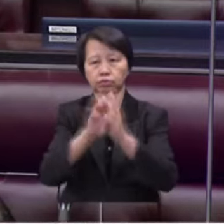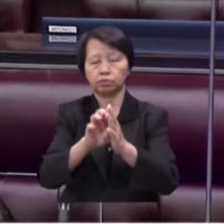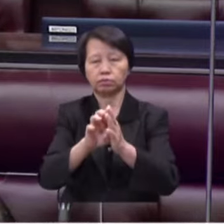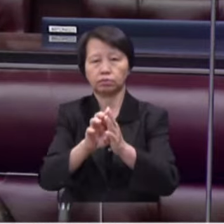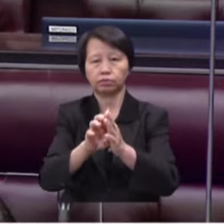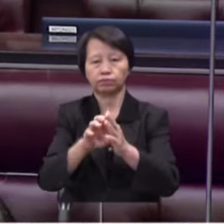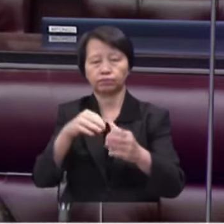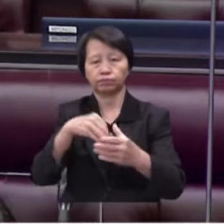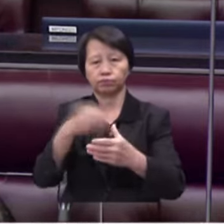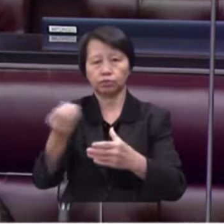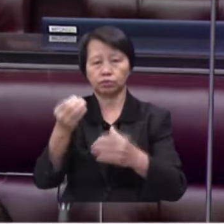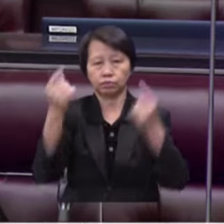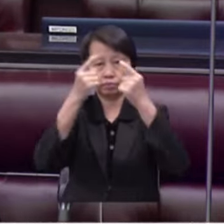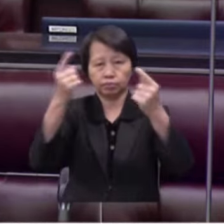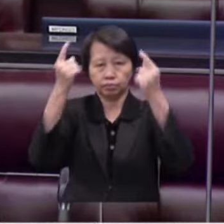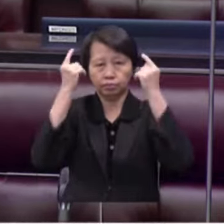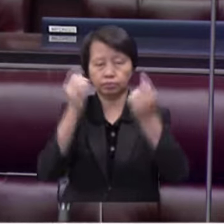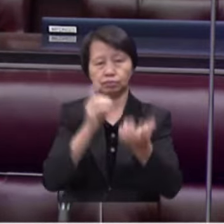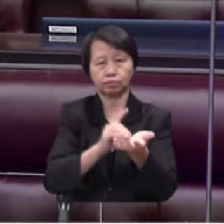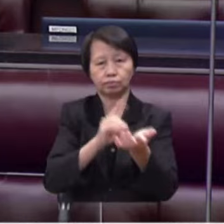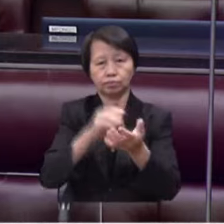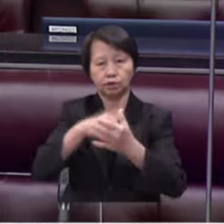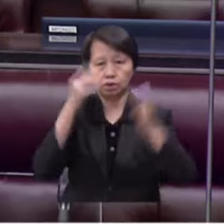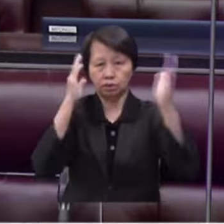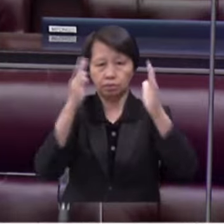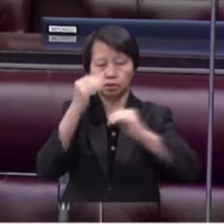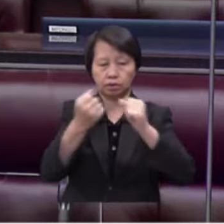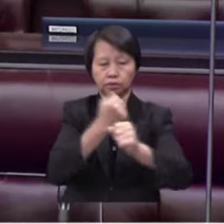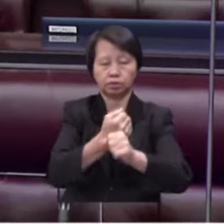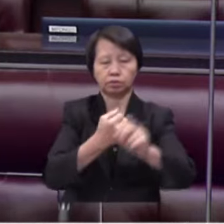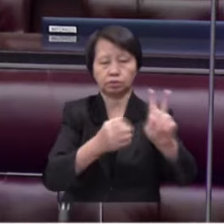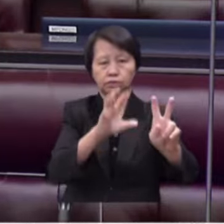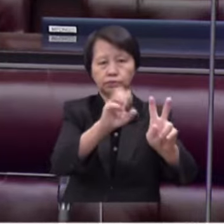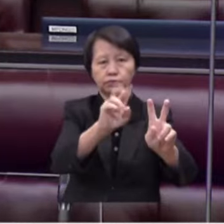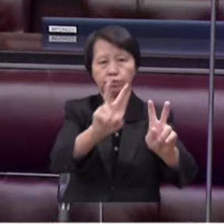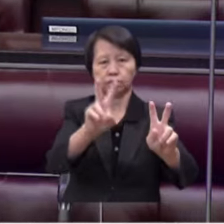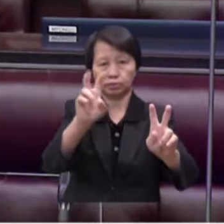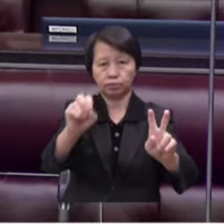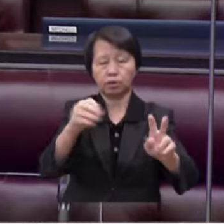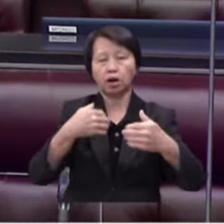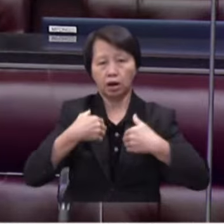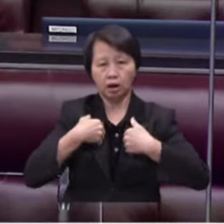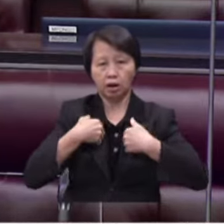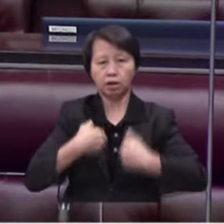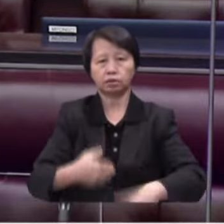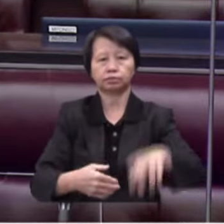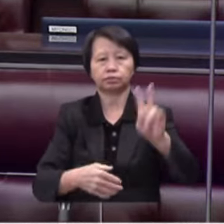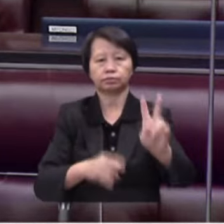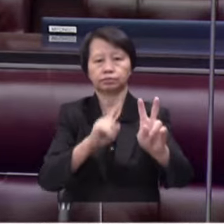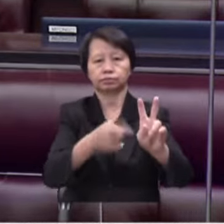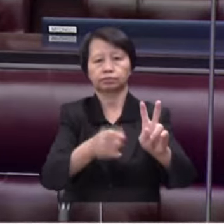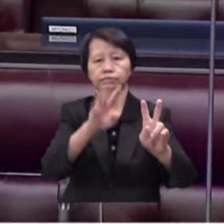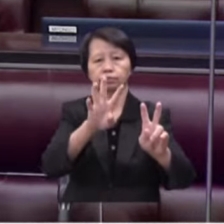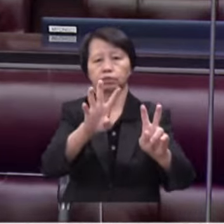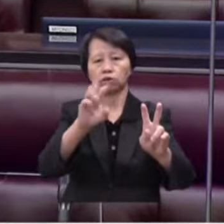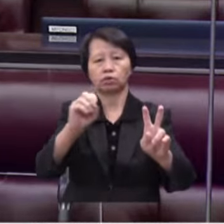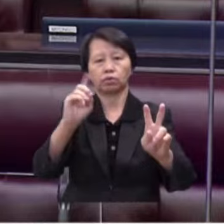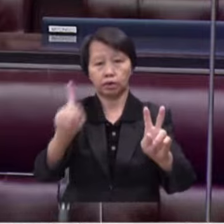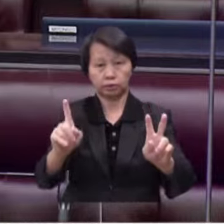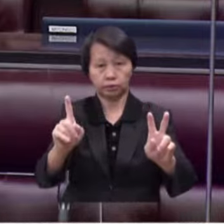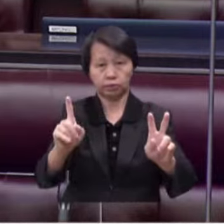keluaran graduaan perubahan dalam negara bagi tahun 2020 adalah ceramai 2401